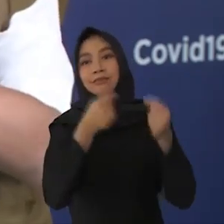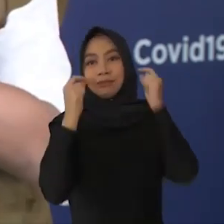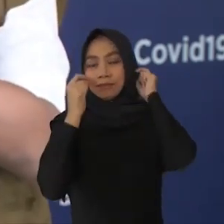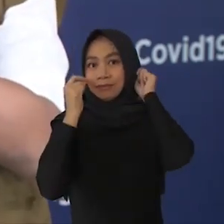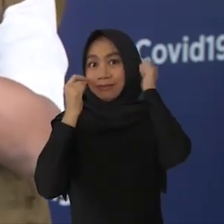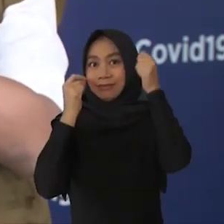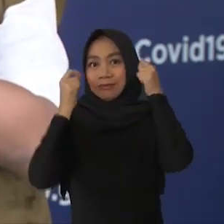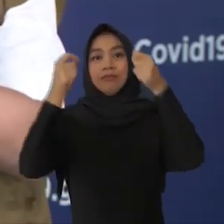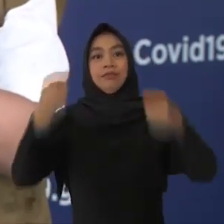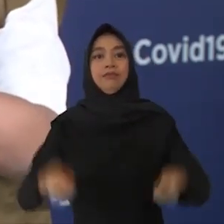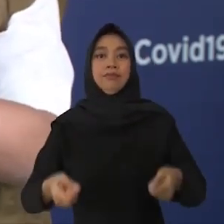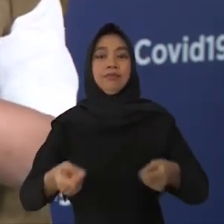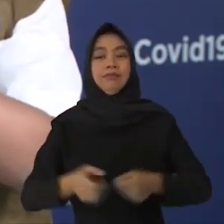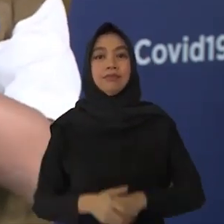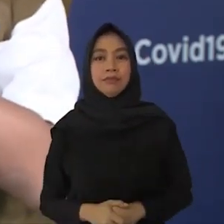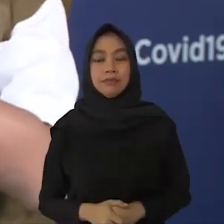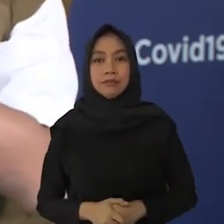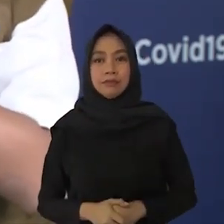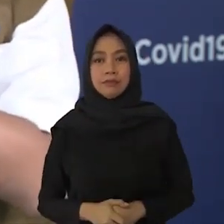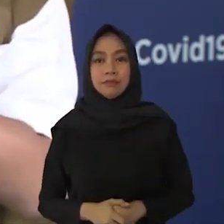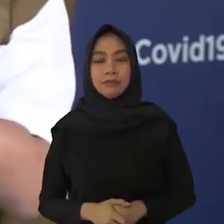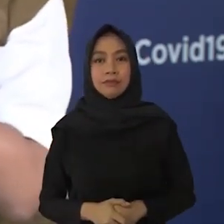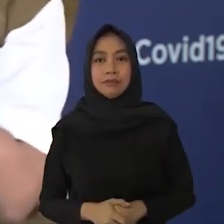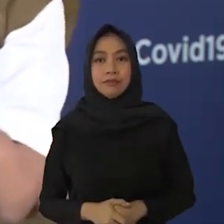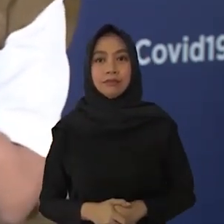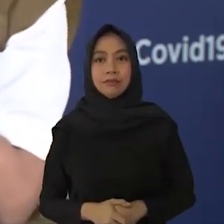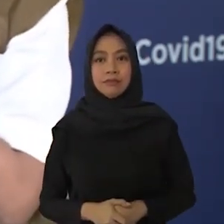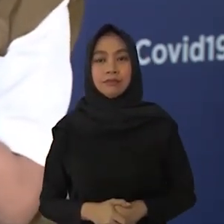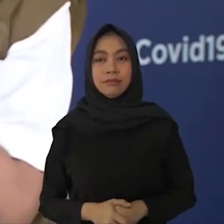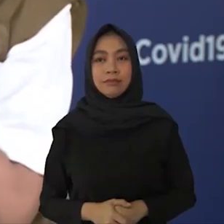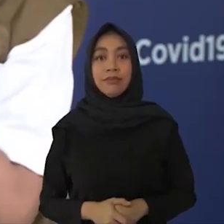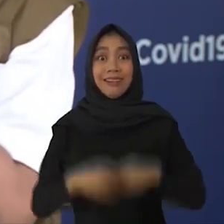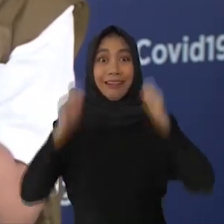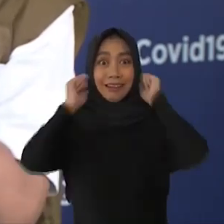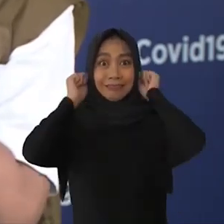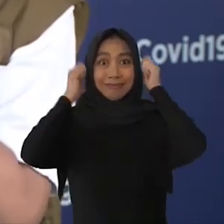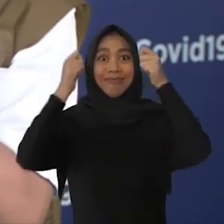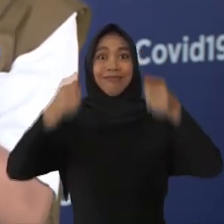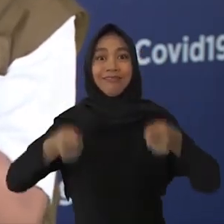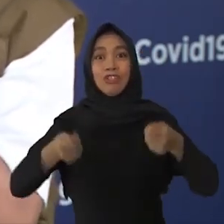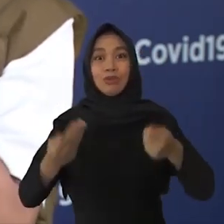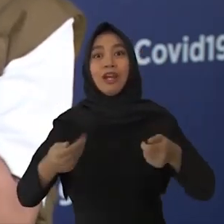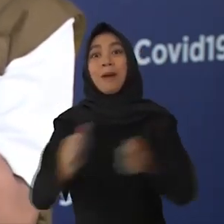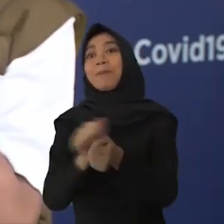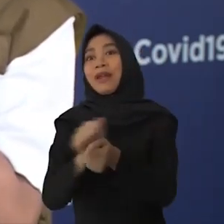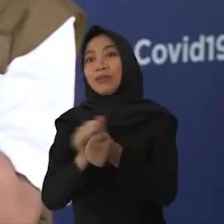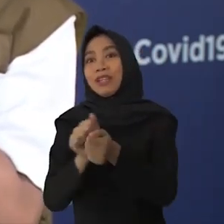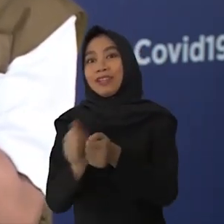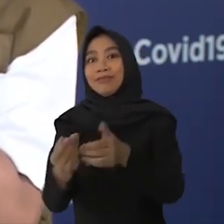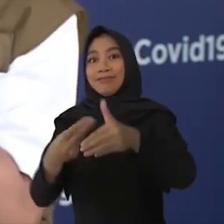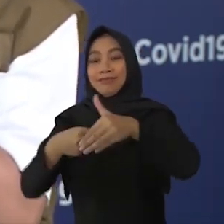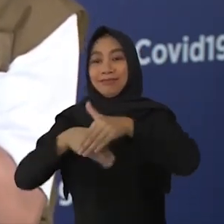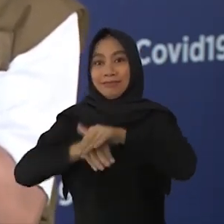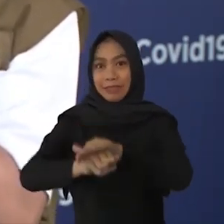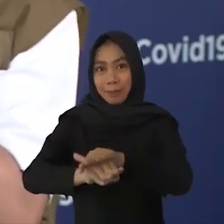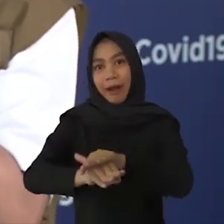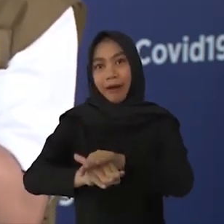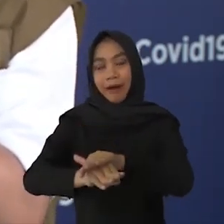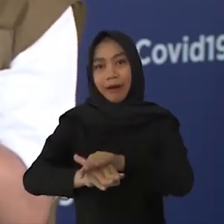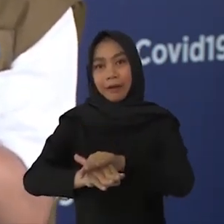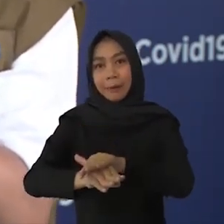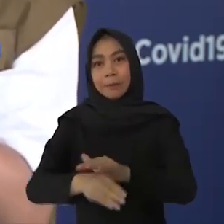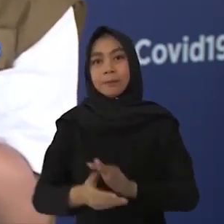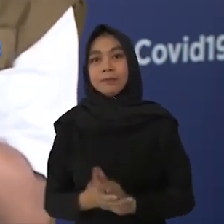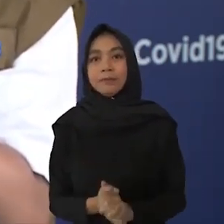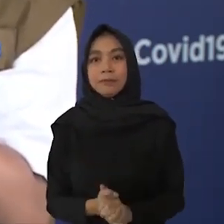Iya, baik. Oke, kemudian ini kita bisa masukkan ke dalam plastik. Iya, saya juga punya plastik, Prof.